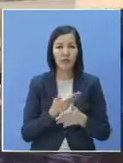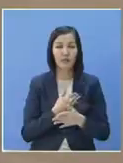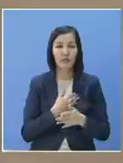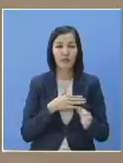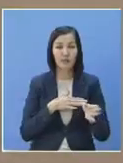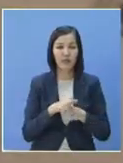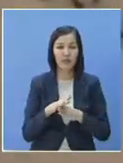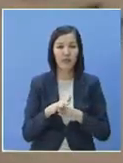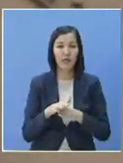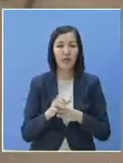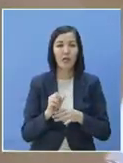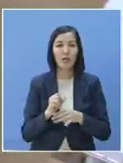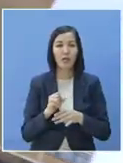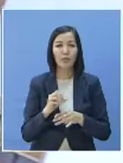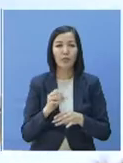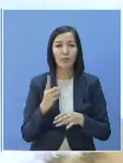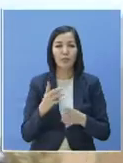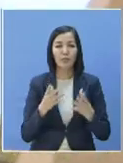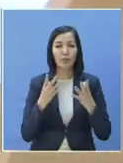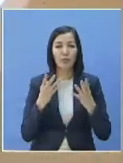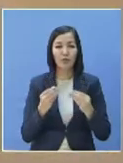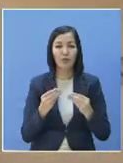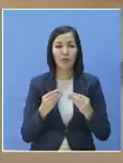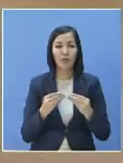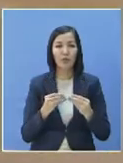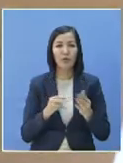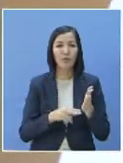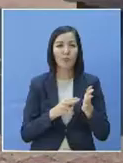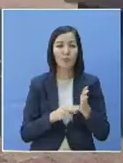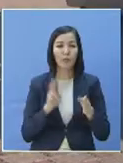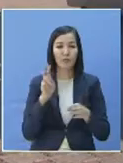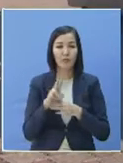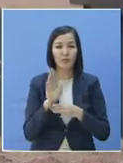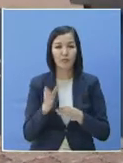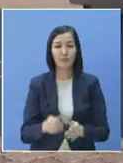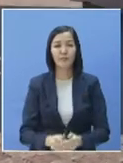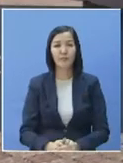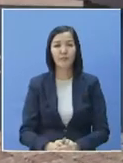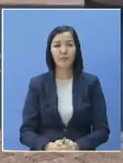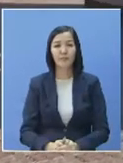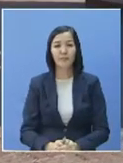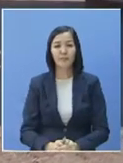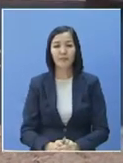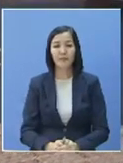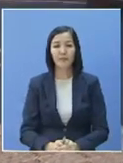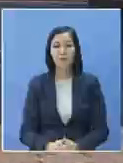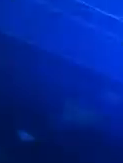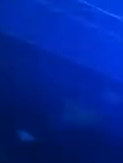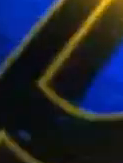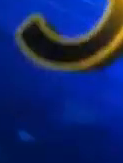асса, ақтаулықтар жетісу жерден 1,5 тәулікте жететін болады. Нұржан Қасаболатов, Қайрат Қазтұрғанов, жетісу телеарнасы,